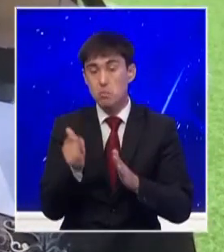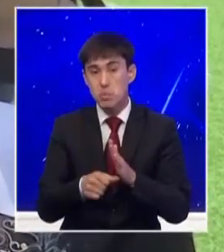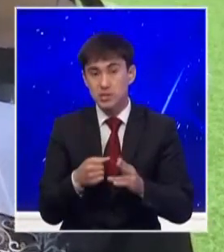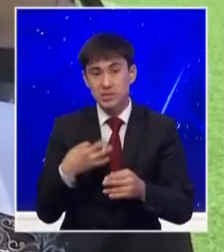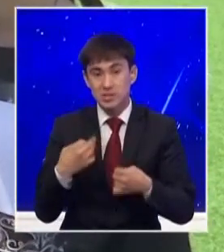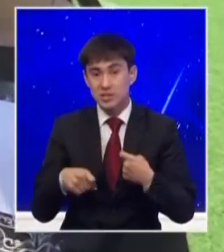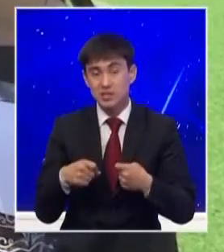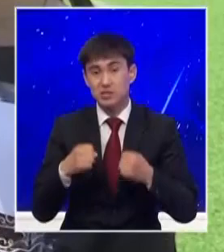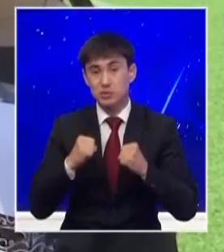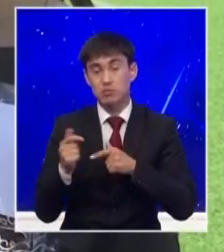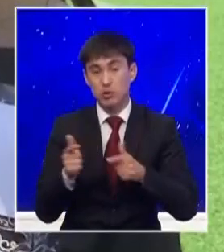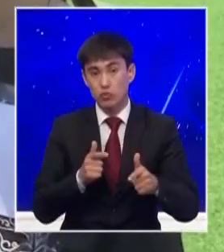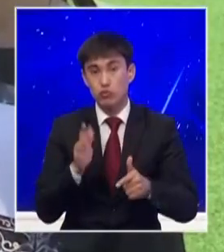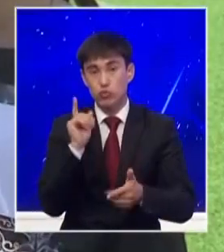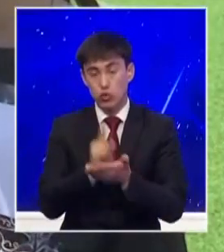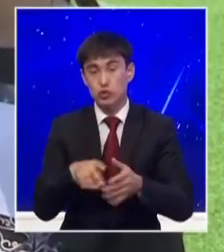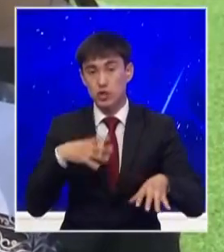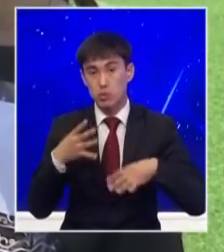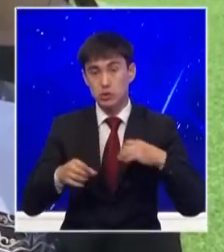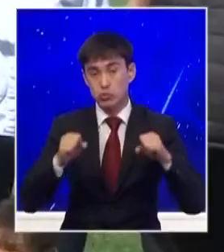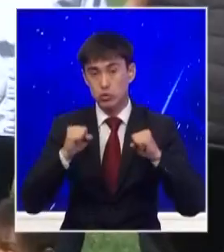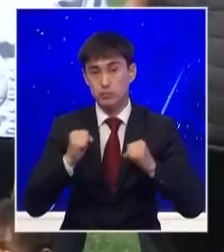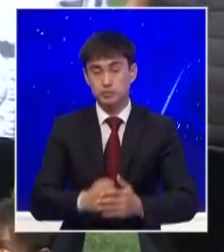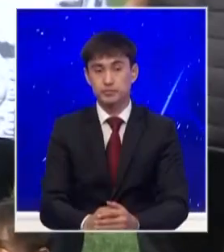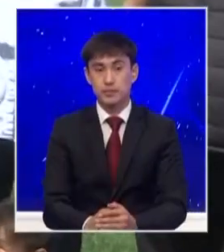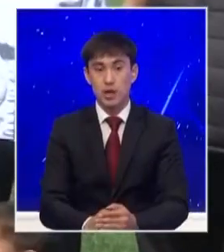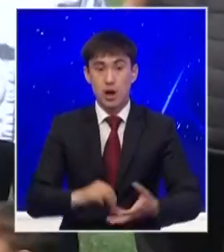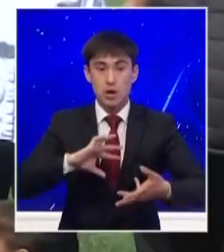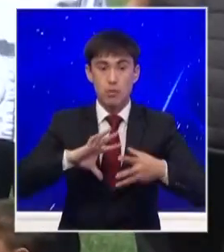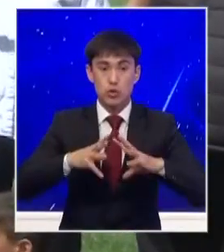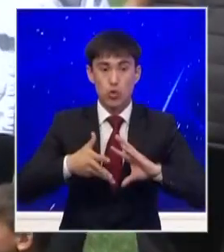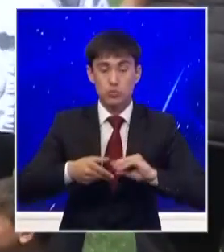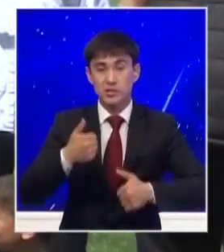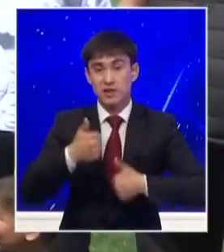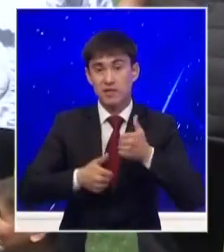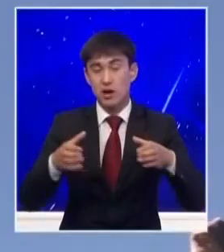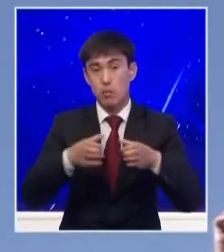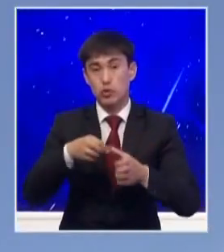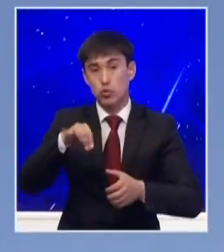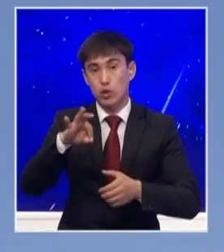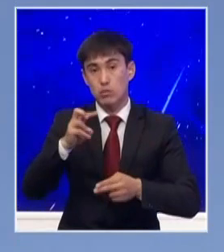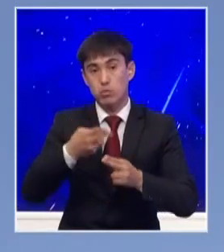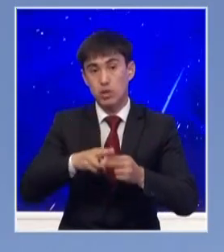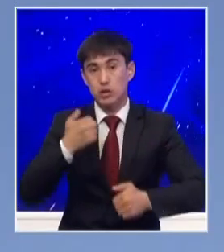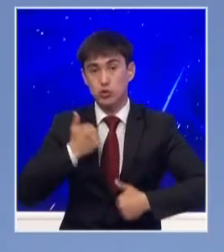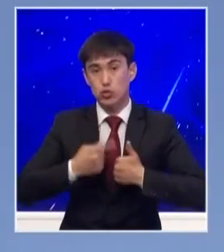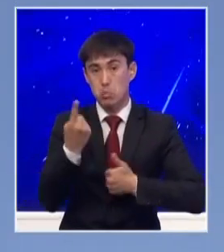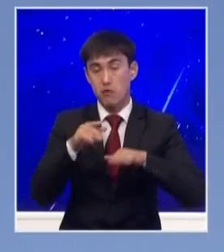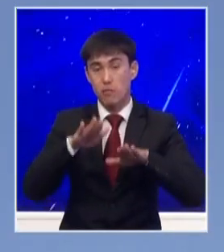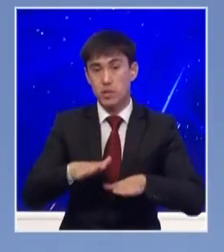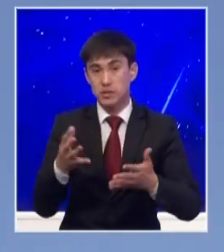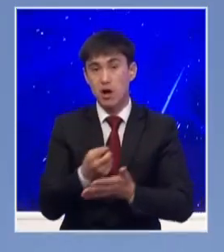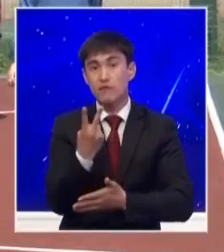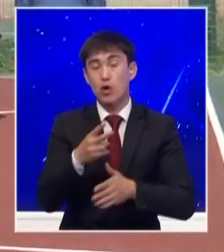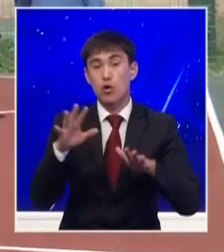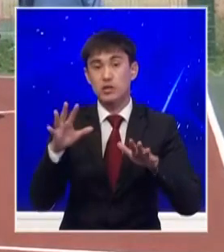его физическая подготовка, должен заниматься спортом. По итогам соревнований команда «Туран» была признана достойной первого места.